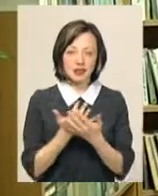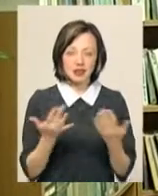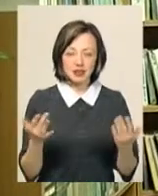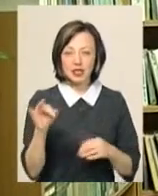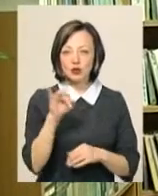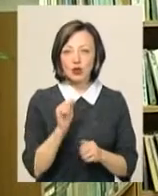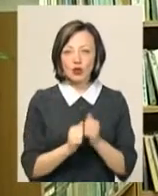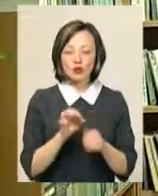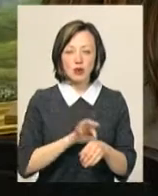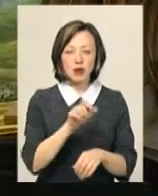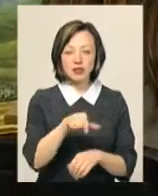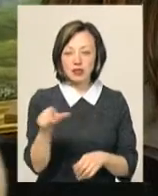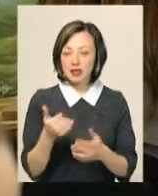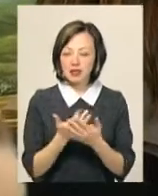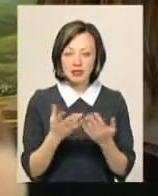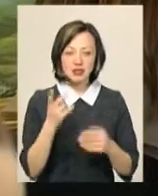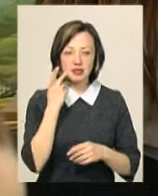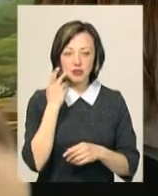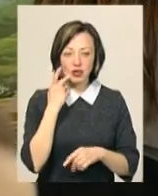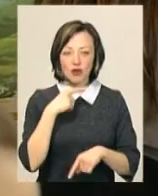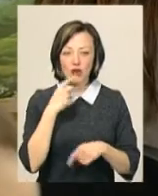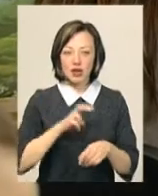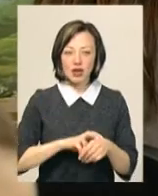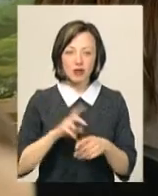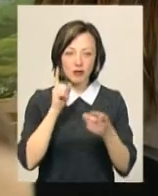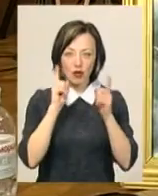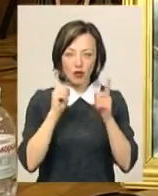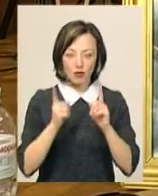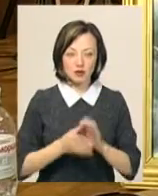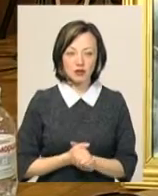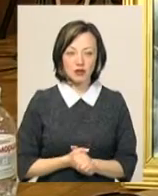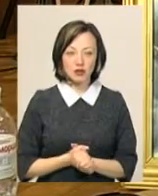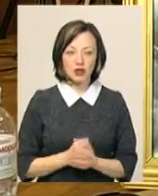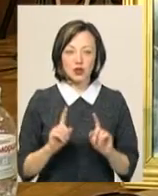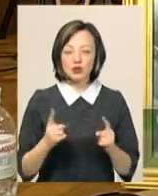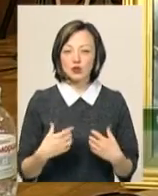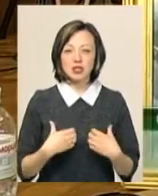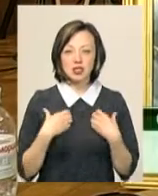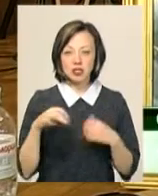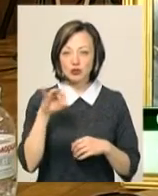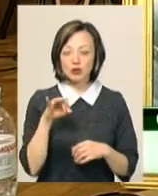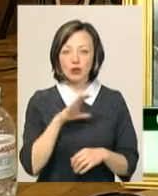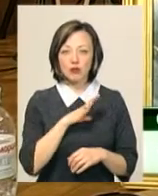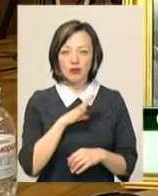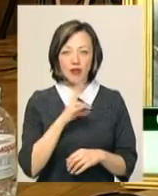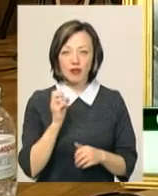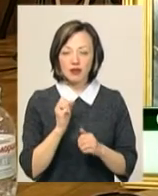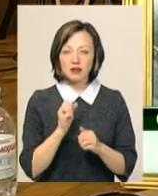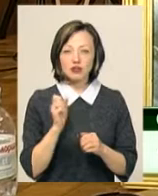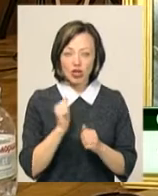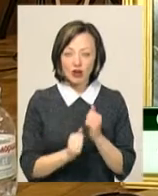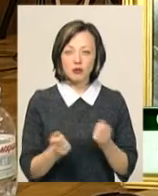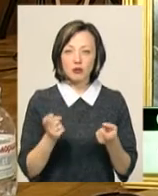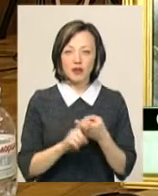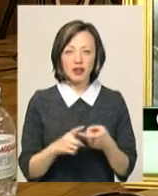Історії кожного пацієнта також різні, але завжди, говорить лікар, приголомшливі. Дуже страшні історії бувають і не часто пов'язані, може,